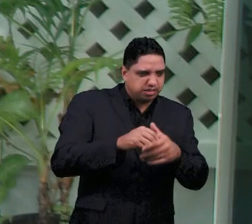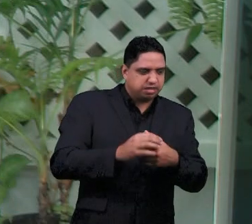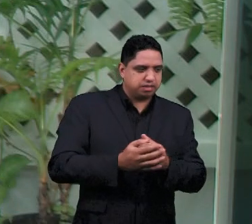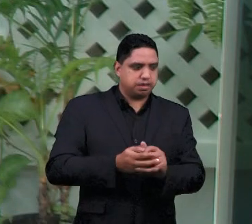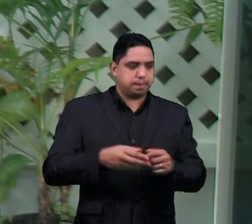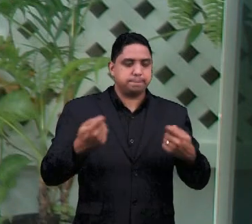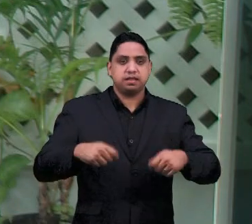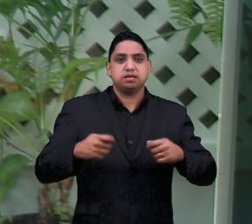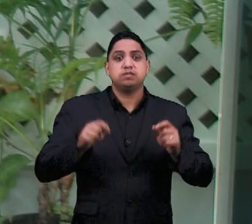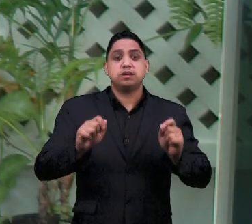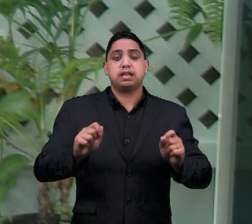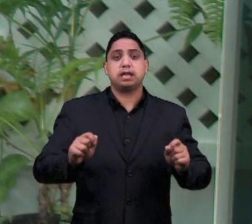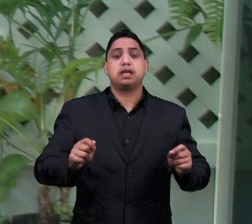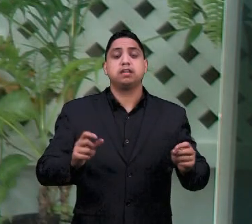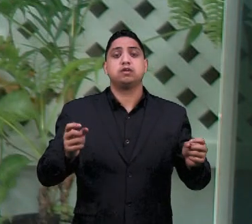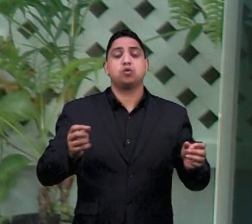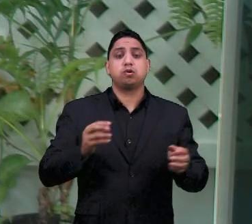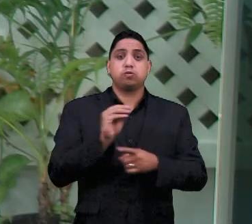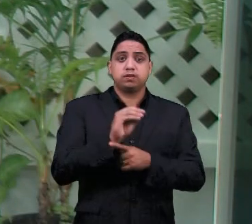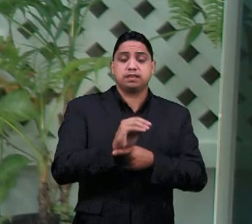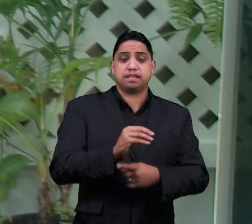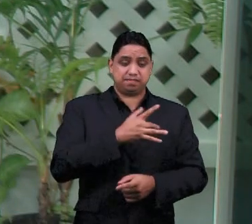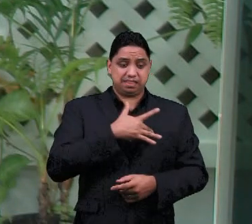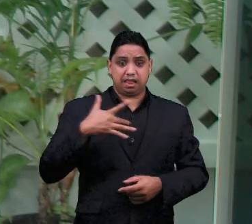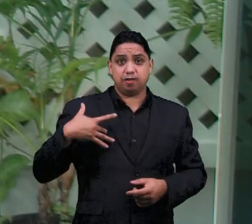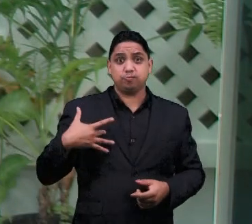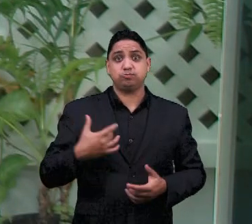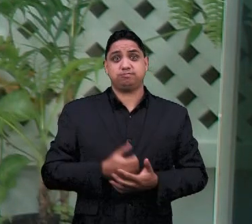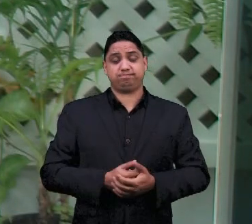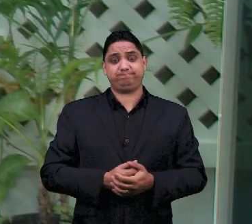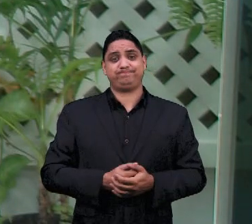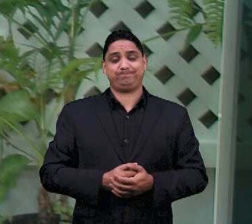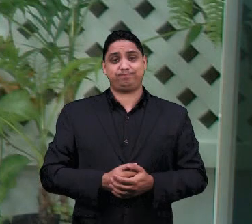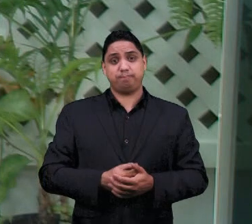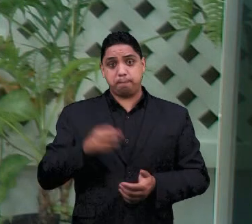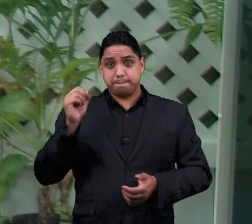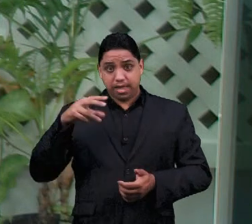devez mettre un masque, vous devez vous protéger, n'est-ce pas?